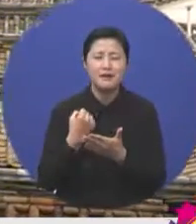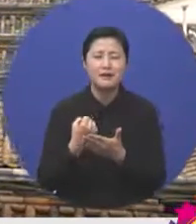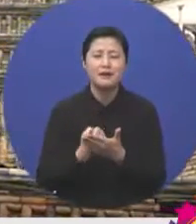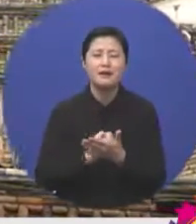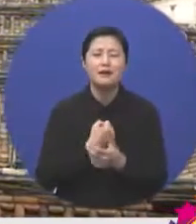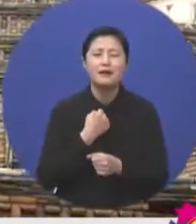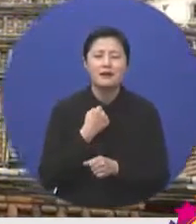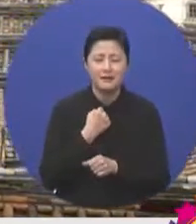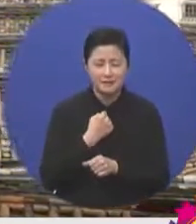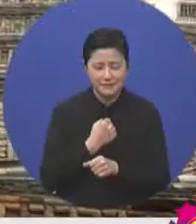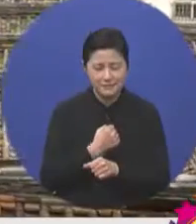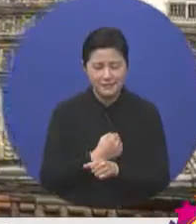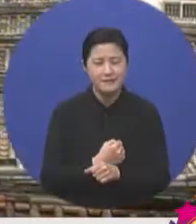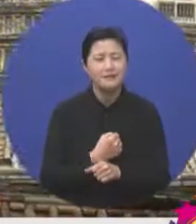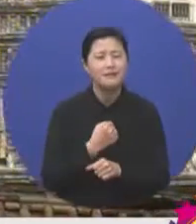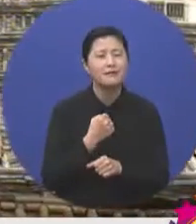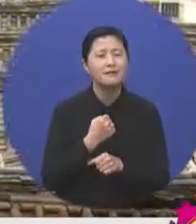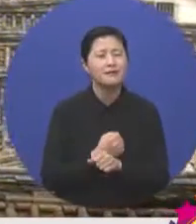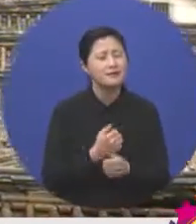아쉬워하며